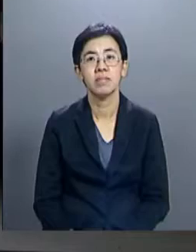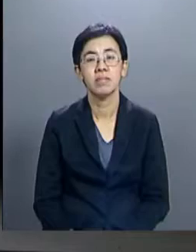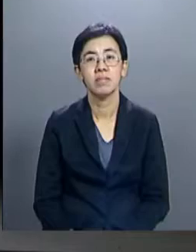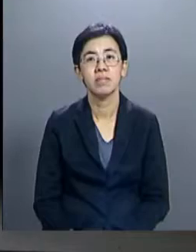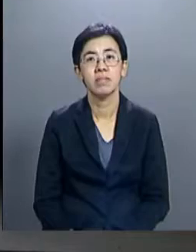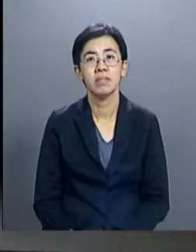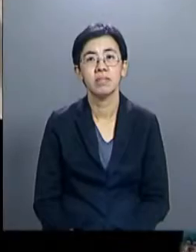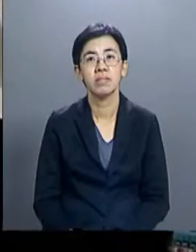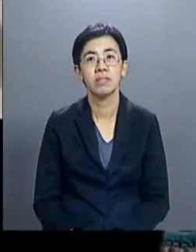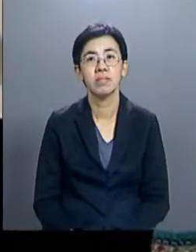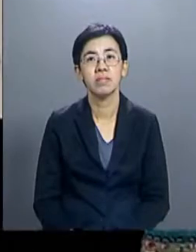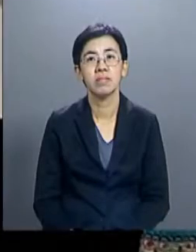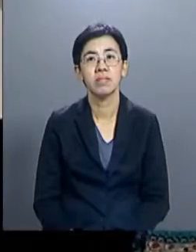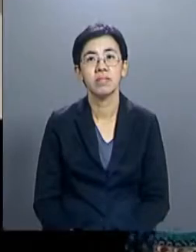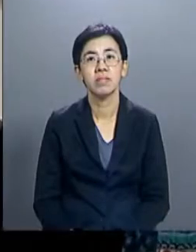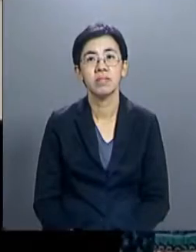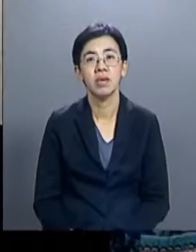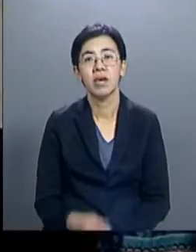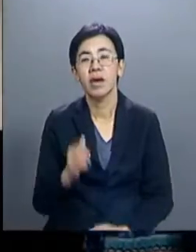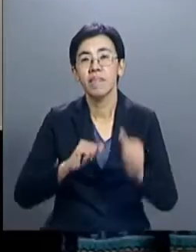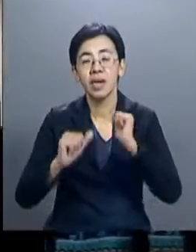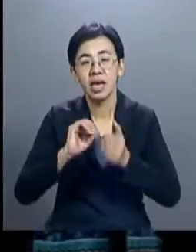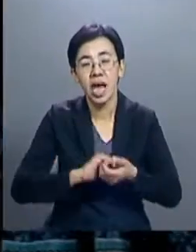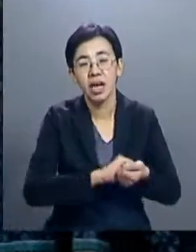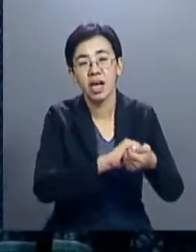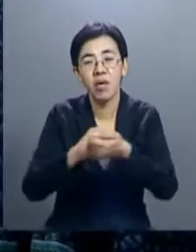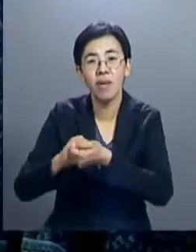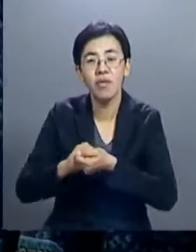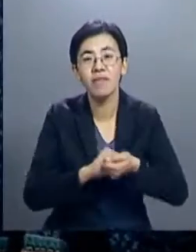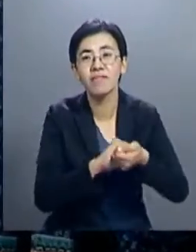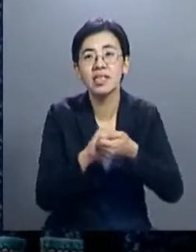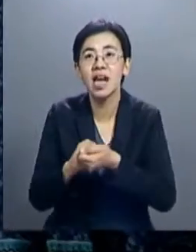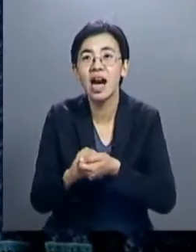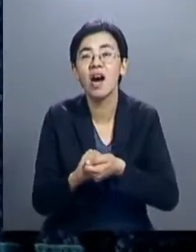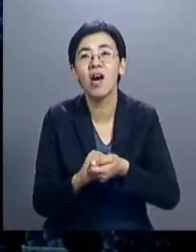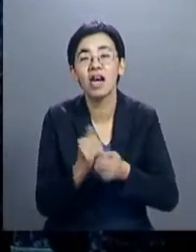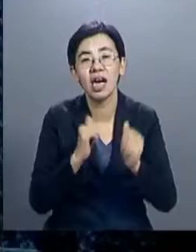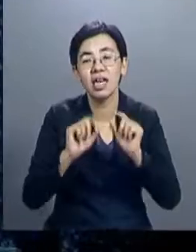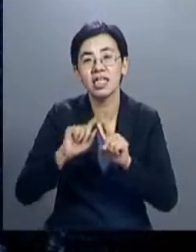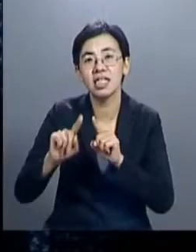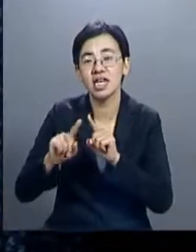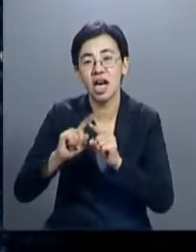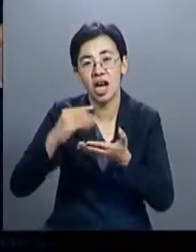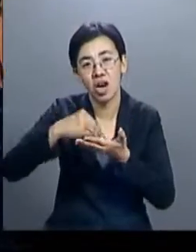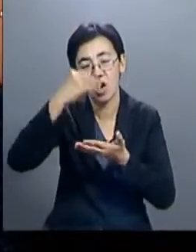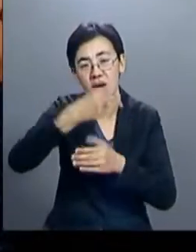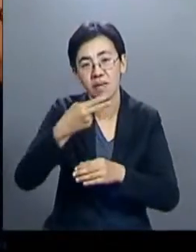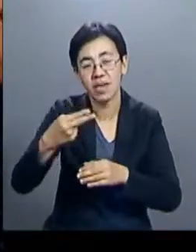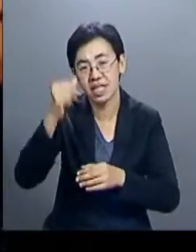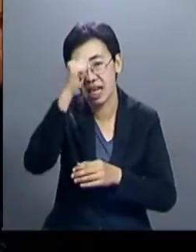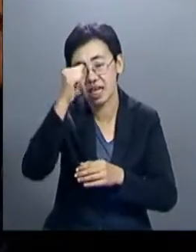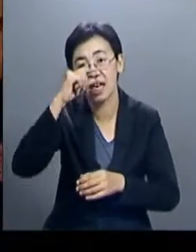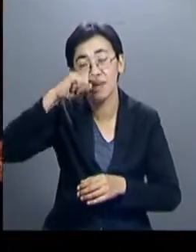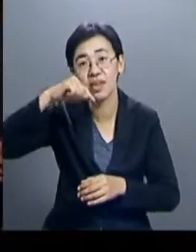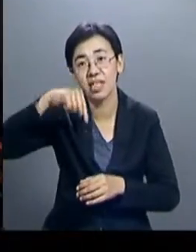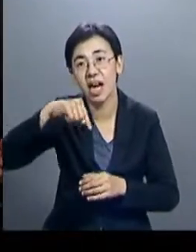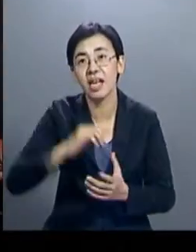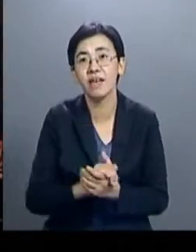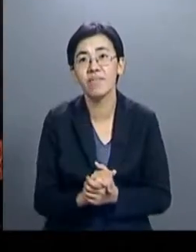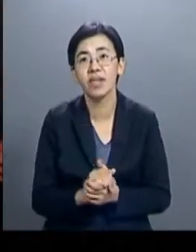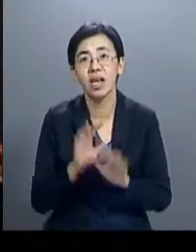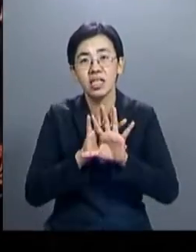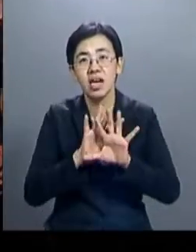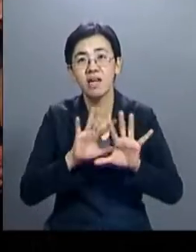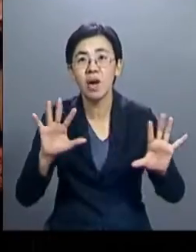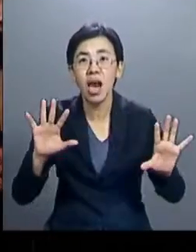ได้รับเลือกไปหนึ่งในการแสดงเชื่อมสัมพันธ์ร่วมกับการแสดงอื่นๆของนักเรียนภาษาฮินดีชาวไทยขึ้นเวทีโชว์ความส